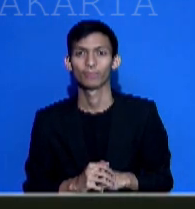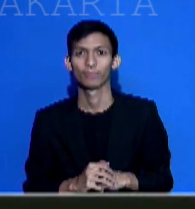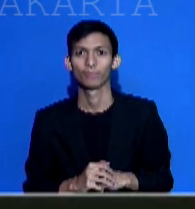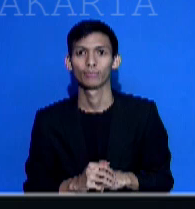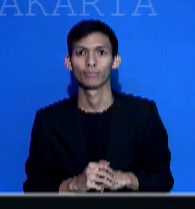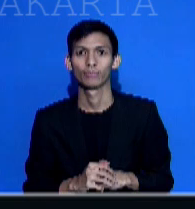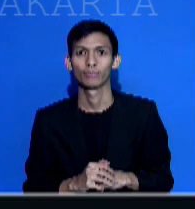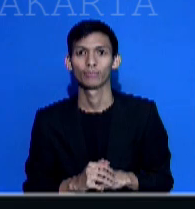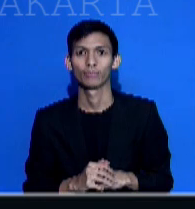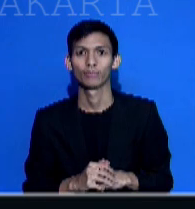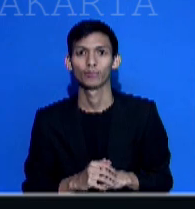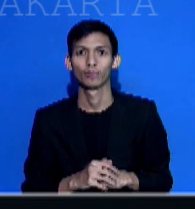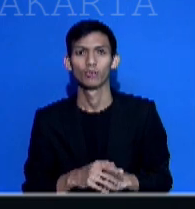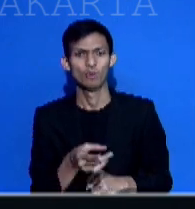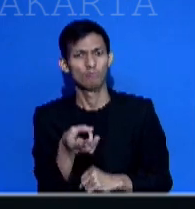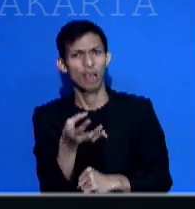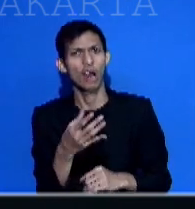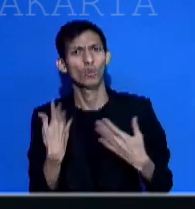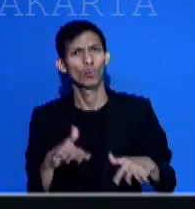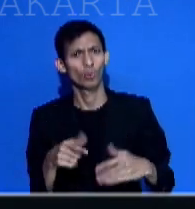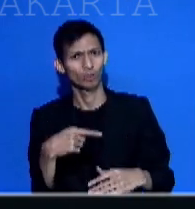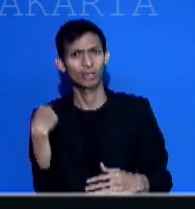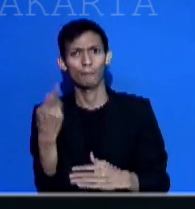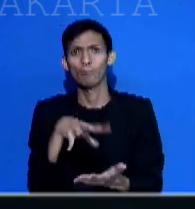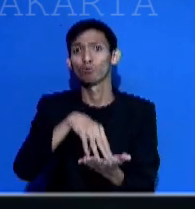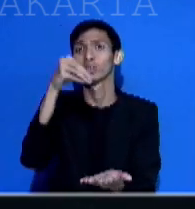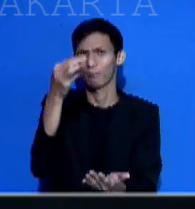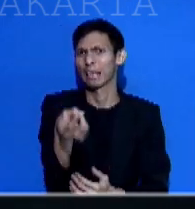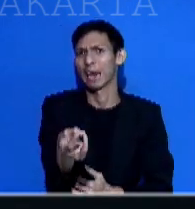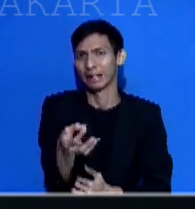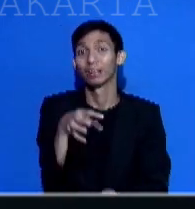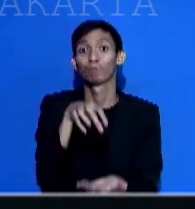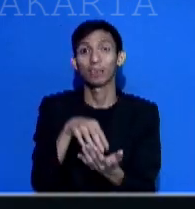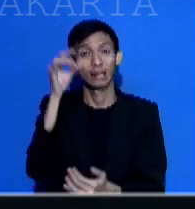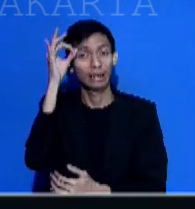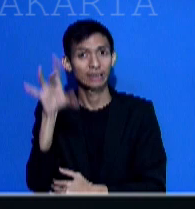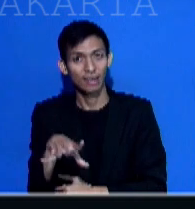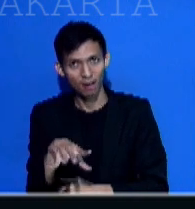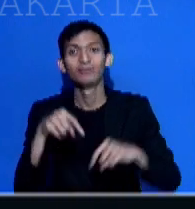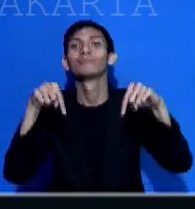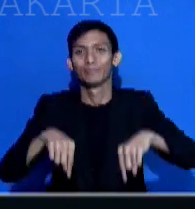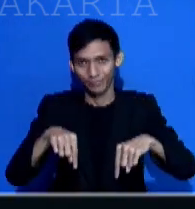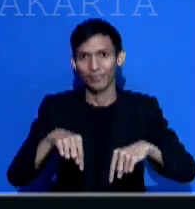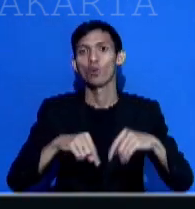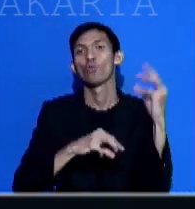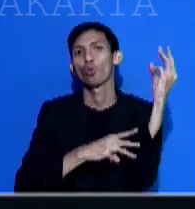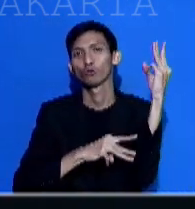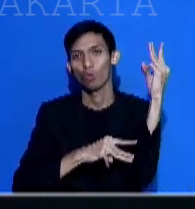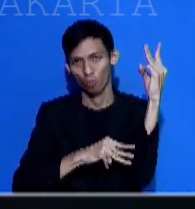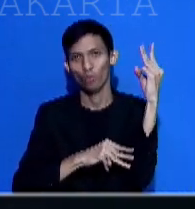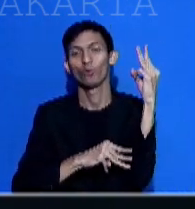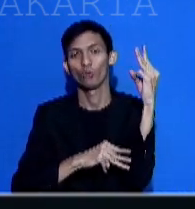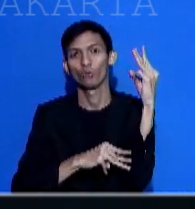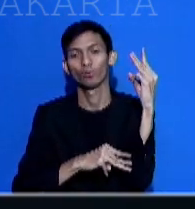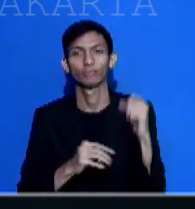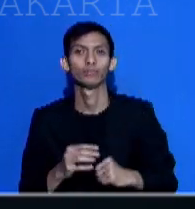Ternyata tak butuh waktu lama untuk menggapai puncak Bukit Sikunir yang berlokasi di Desa Sembungan, Kejajar, Wonosobo ini. Dan seperti